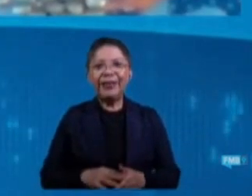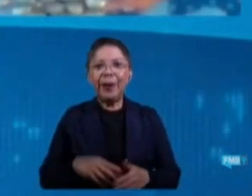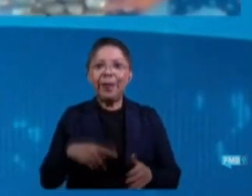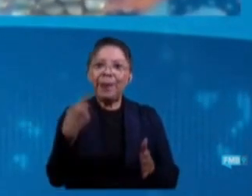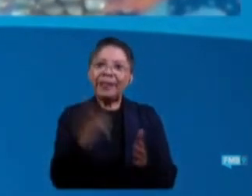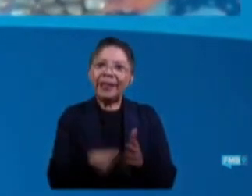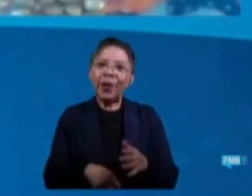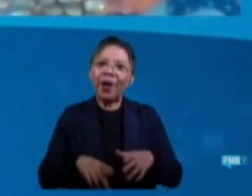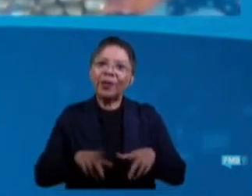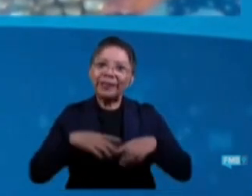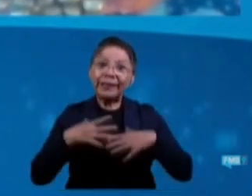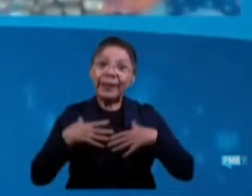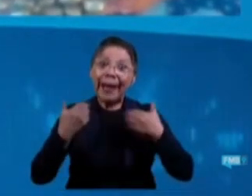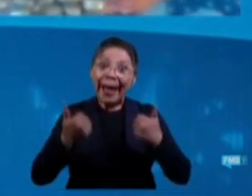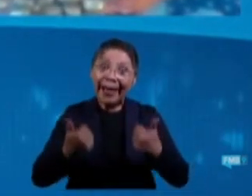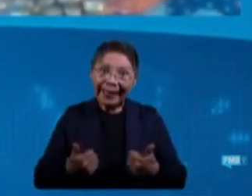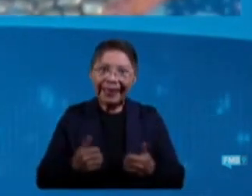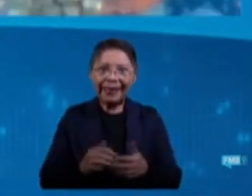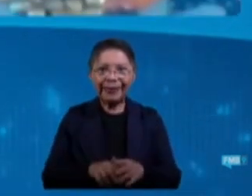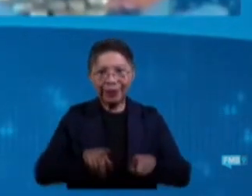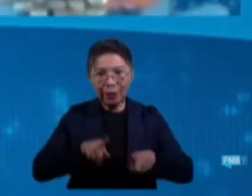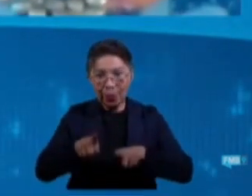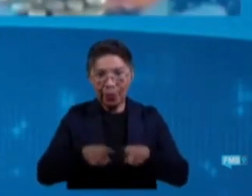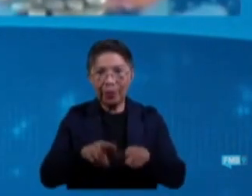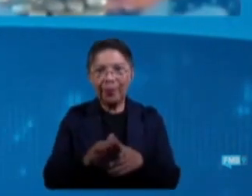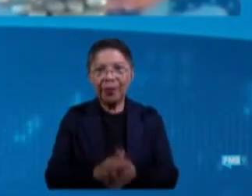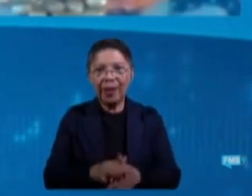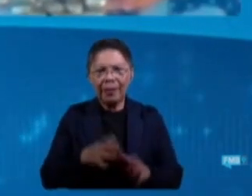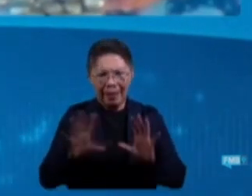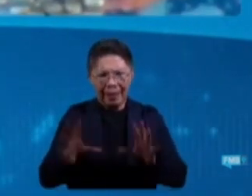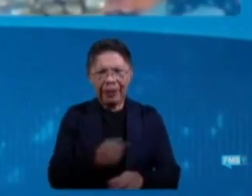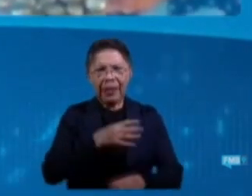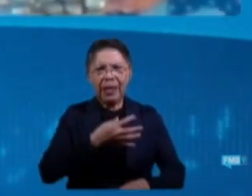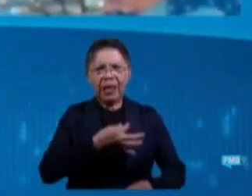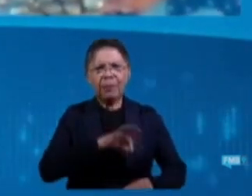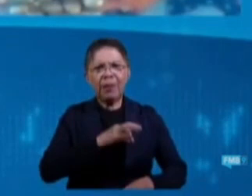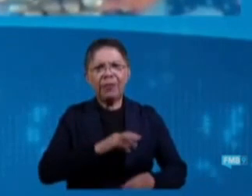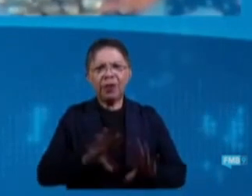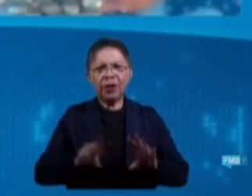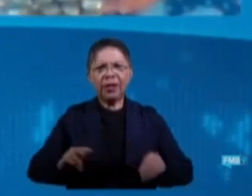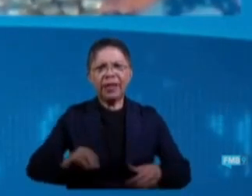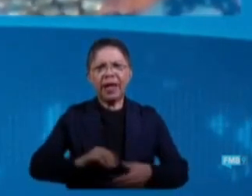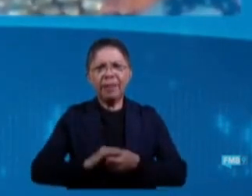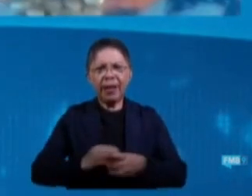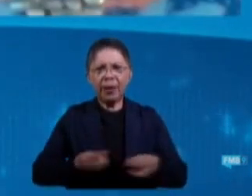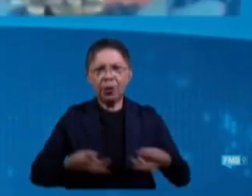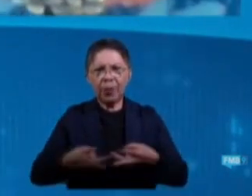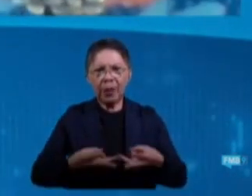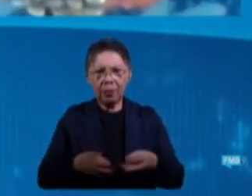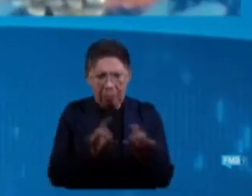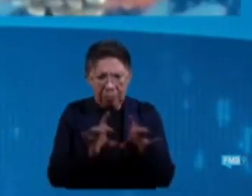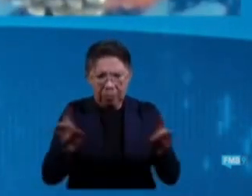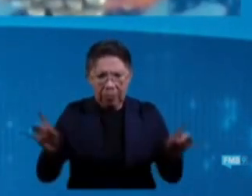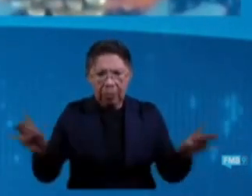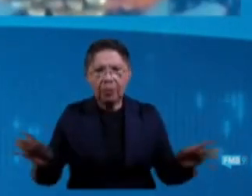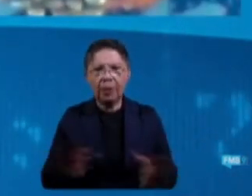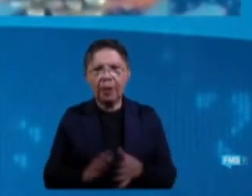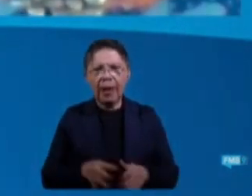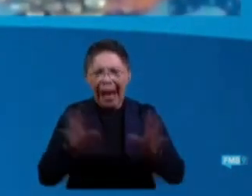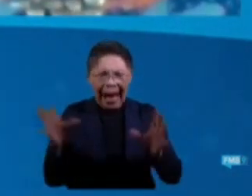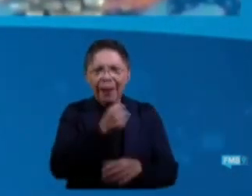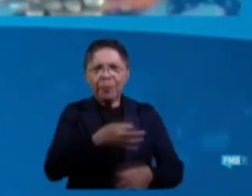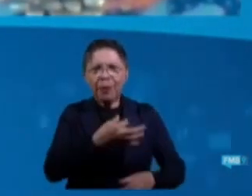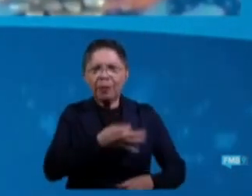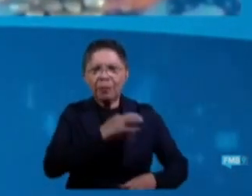friendly ya, kompetitif, selain tentunya adalah memanfaatkan berbagai kerjasama ekonomi, udah ada banyak, ini tinggal